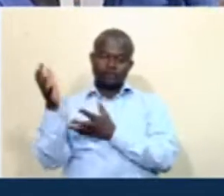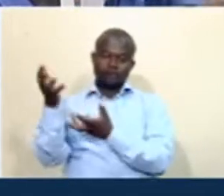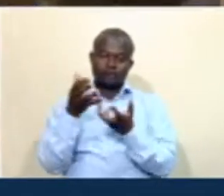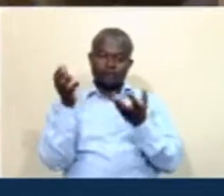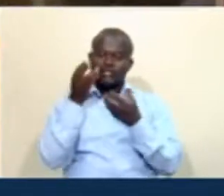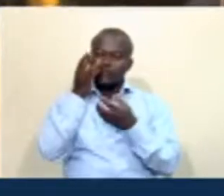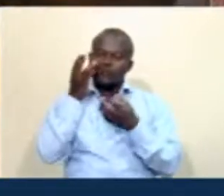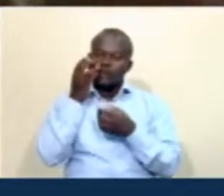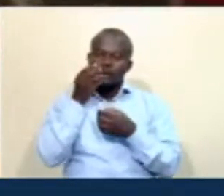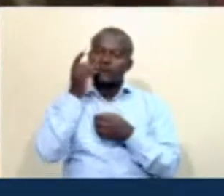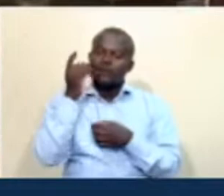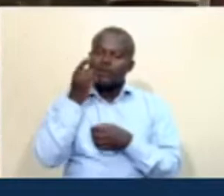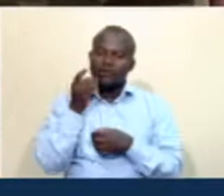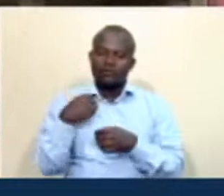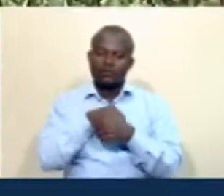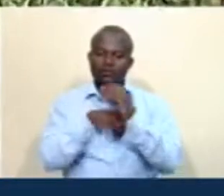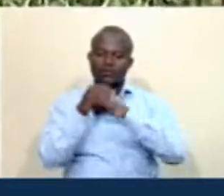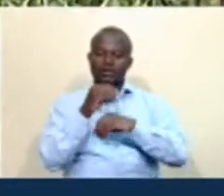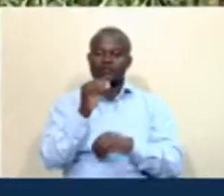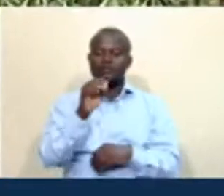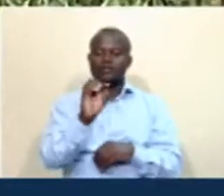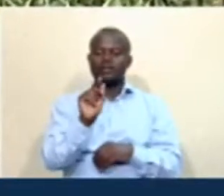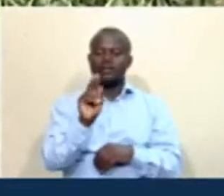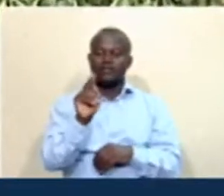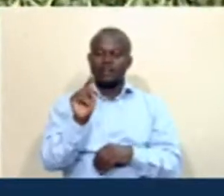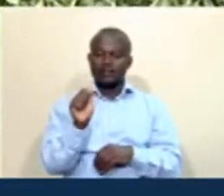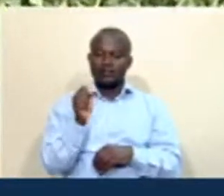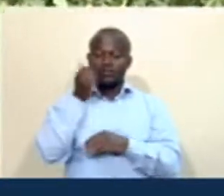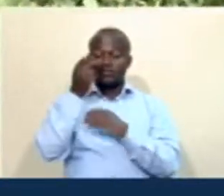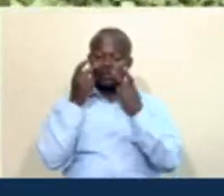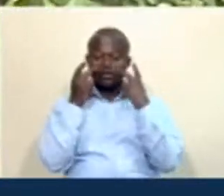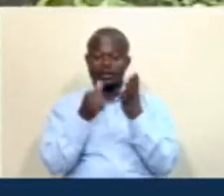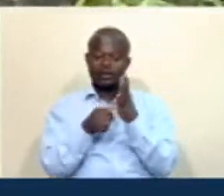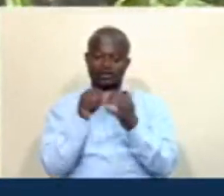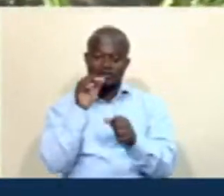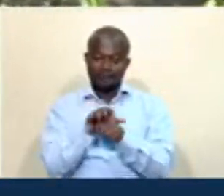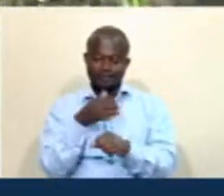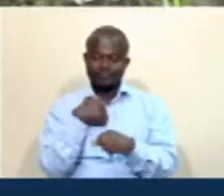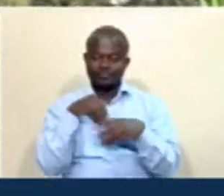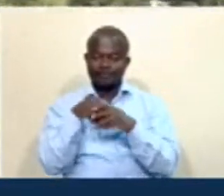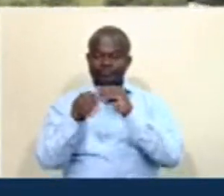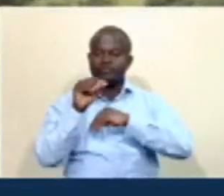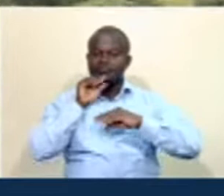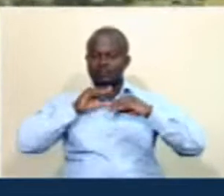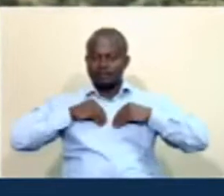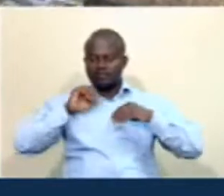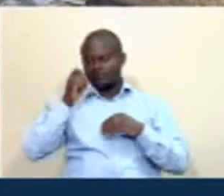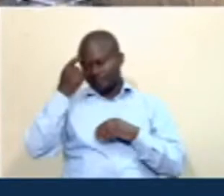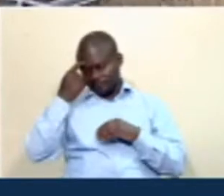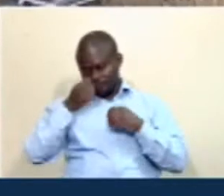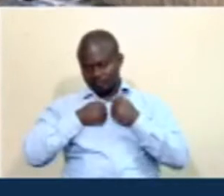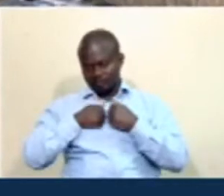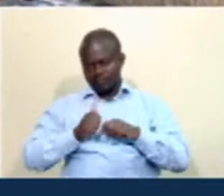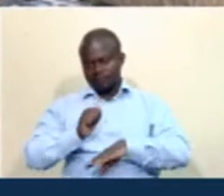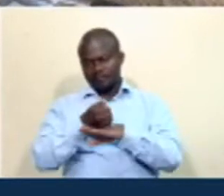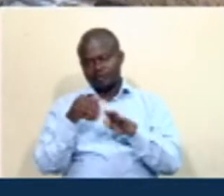ibiyobyabwenge rwose. Nari umurembetsi njyewe nacuruzaga igikuka. Nyuma yo kubona ibibazo aba baturage bahuraga nabyo muri ubu burembetsi, Leta y'u Rwanda